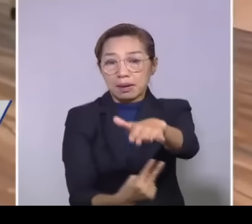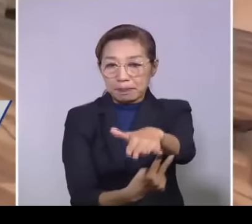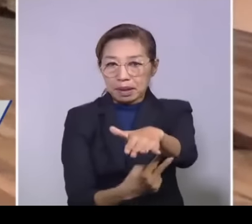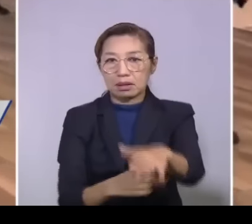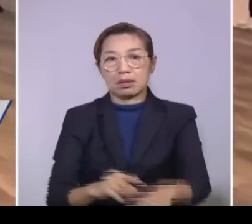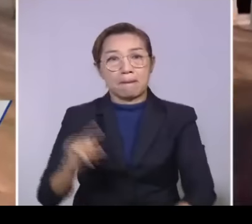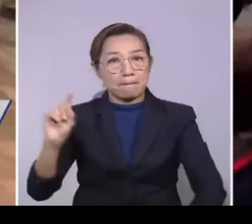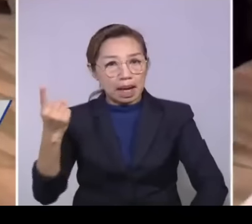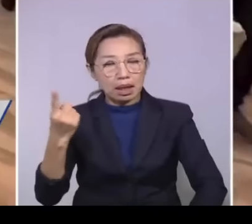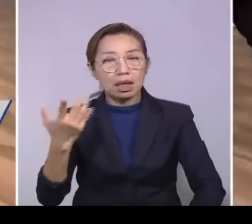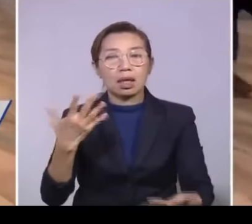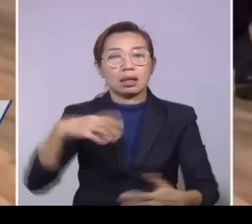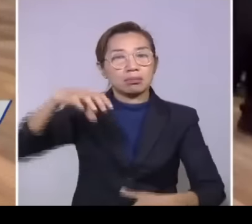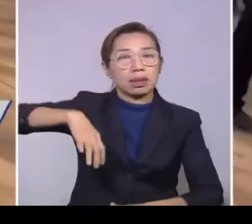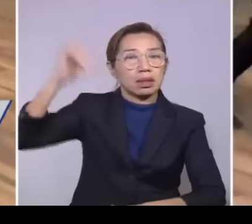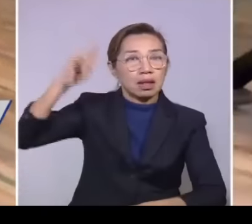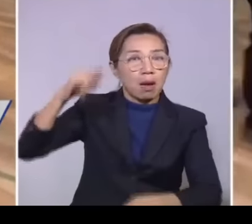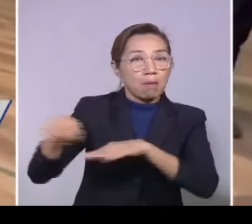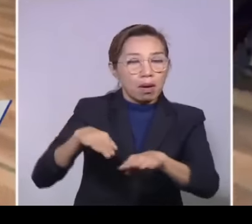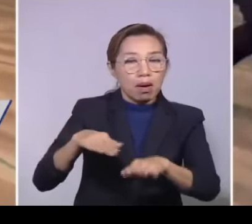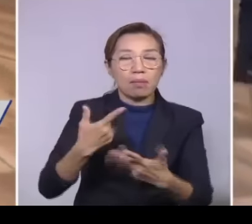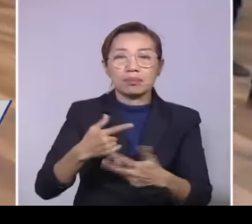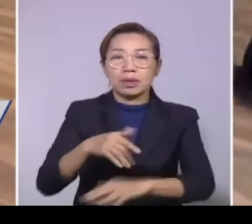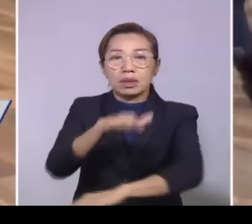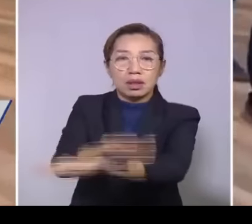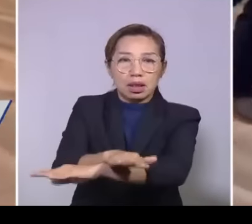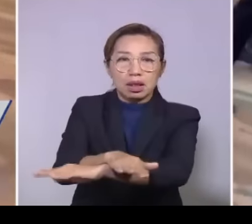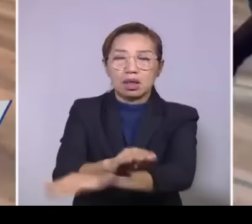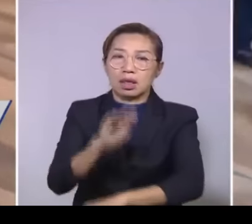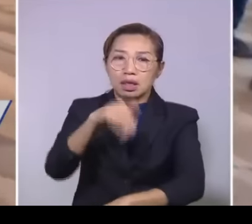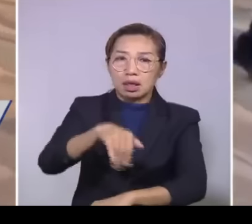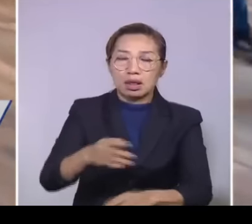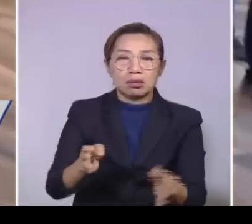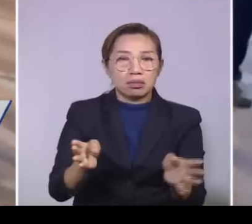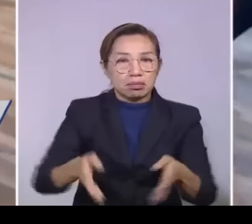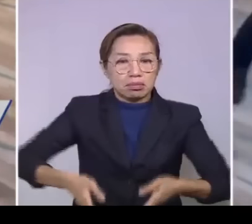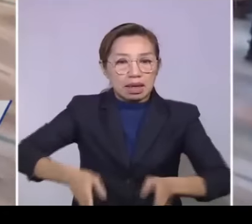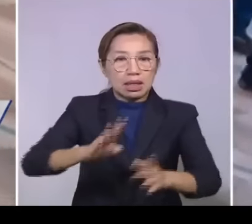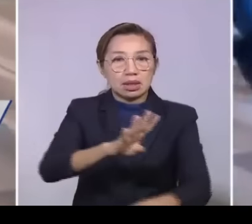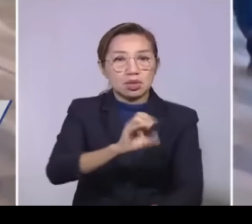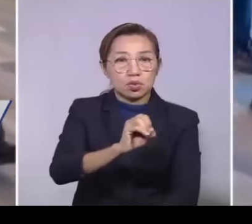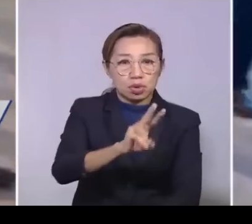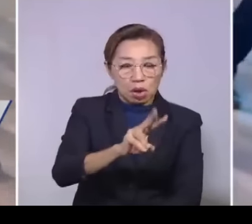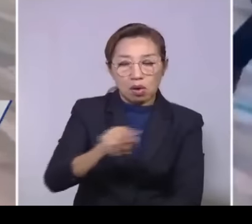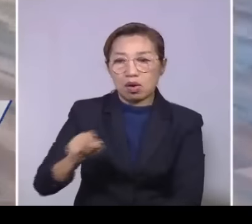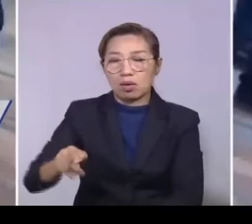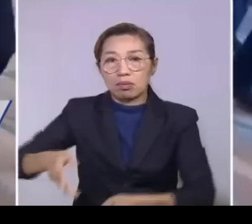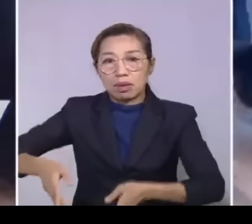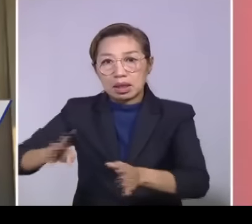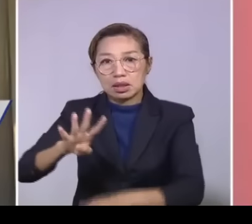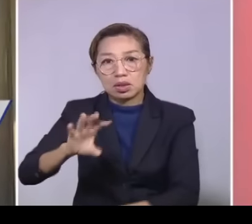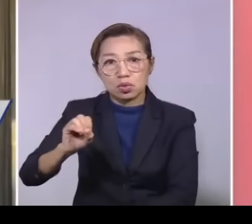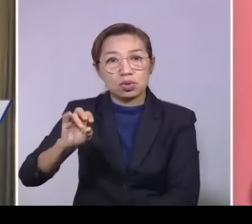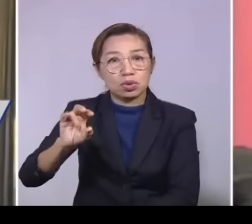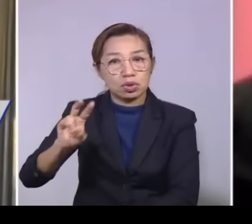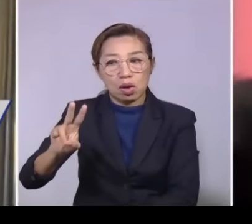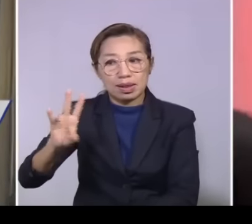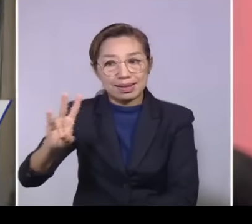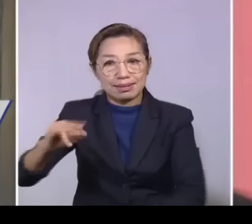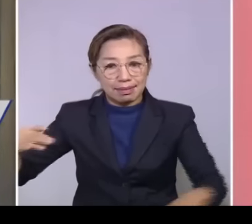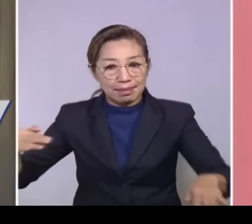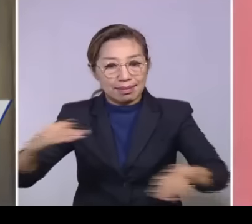อันดามันและโครงการทางแยกต่างระดับจุดตัดทางหลวงหมายเลข 402กับทางหลวงหมายเลข 4027บริเวณ